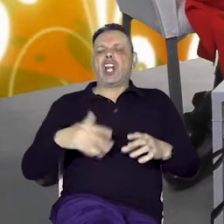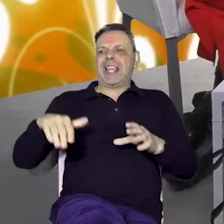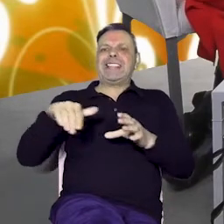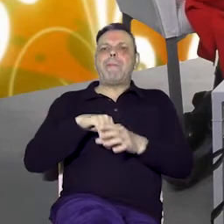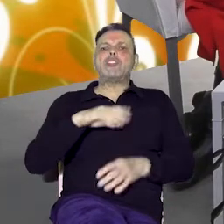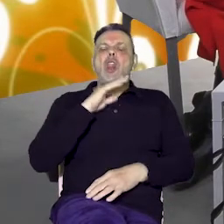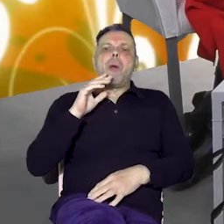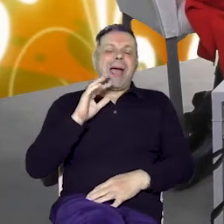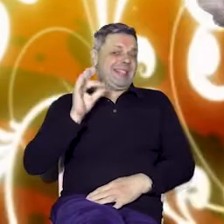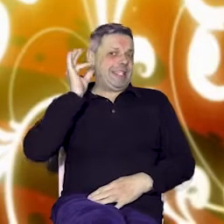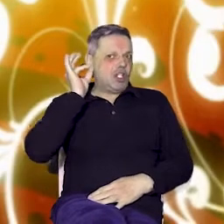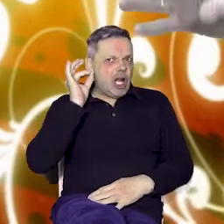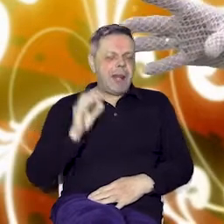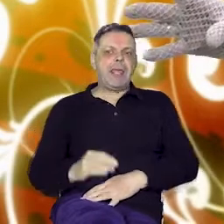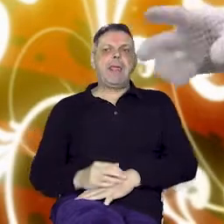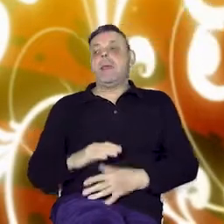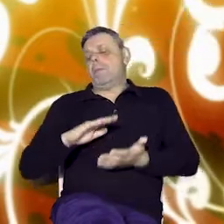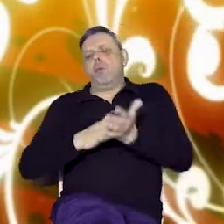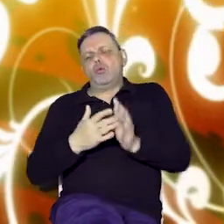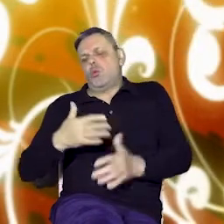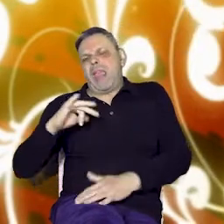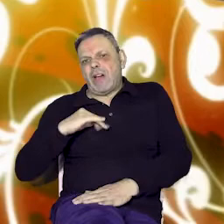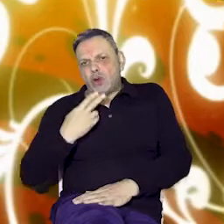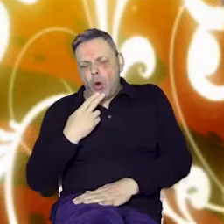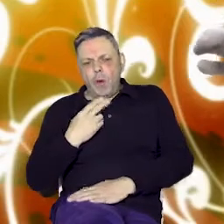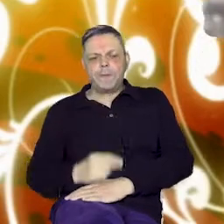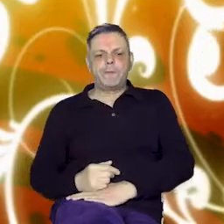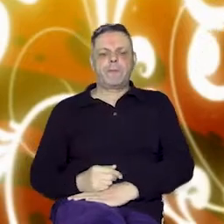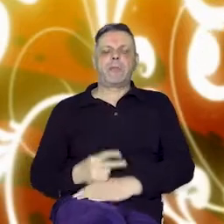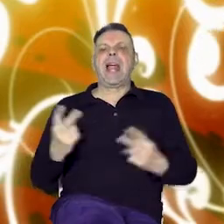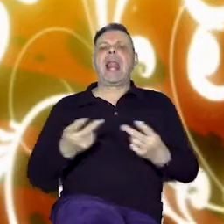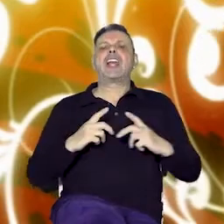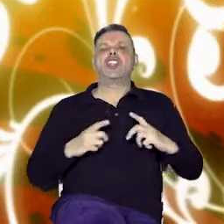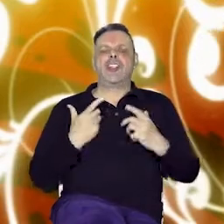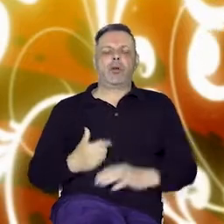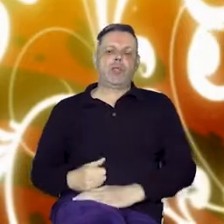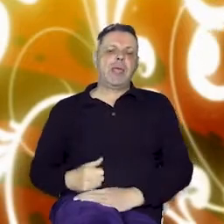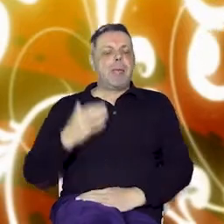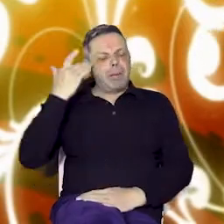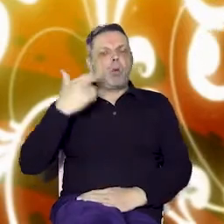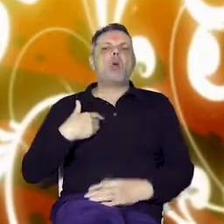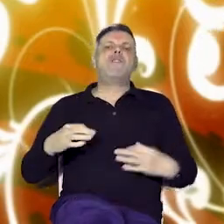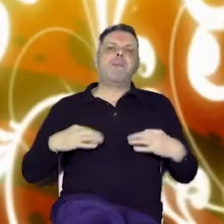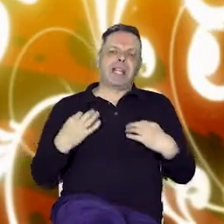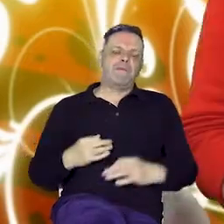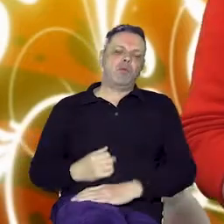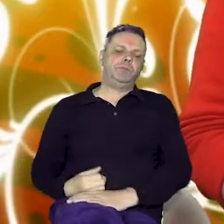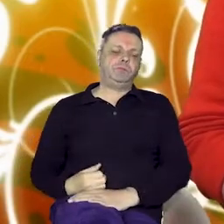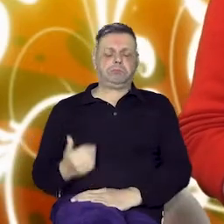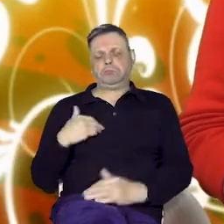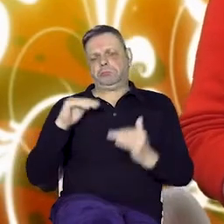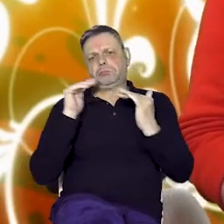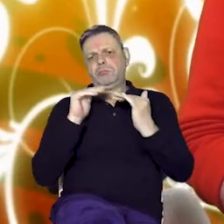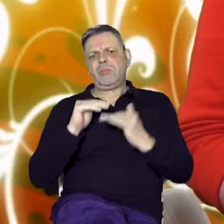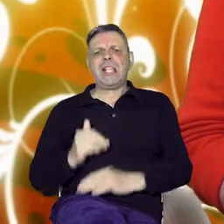majci, ženi i mužu, nema veze ko, lakši život i brigu o svom zdravlju i djetetu. Ja se to apsolutno slažem, jer